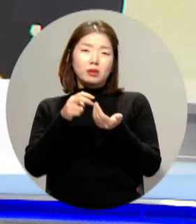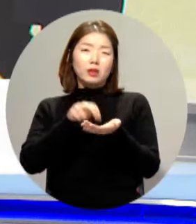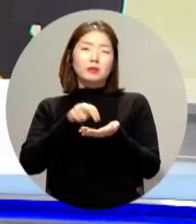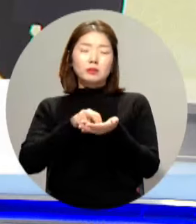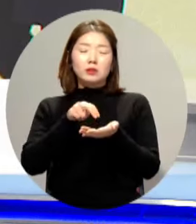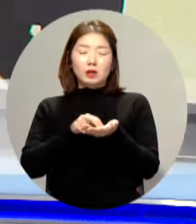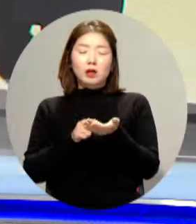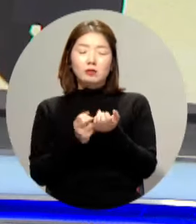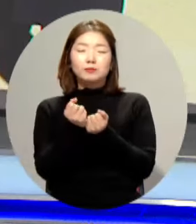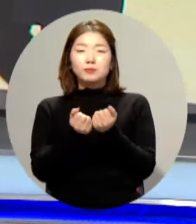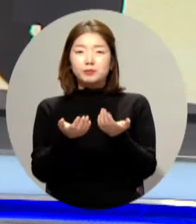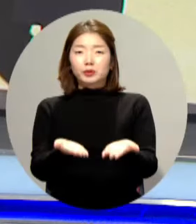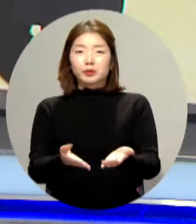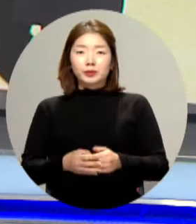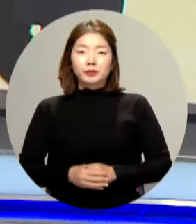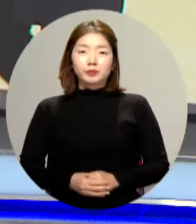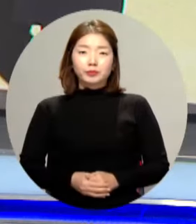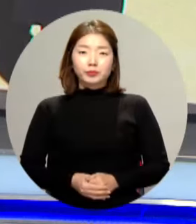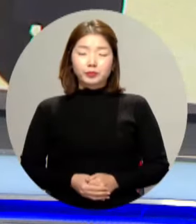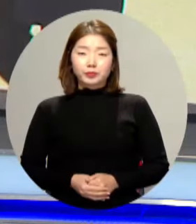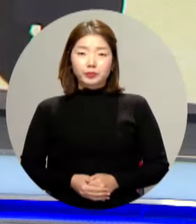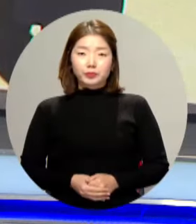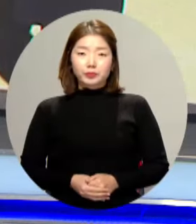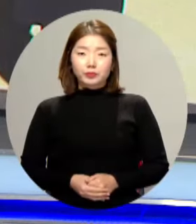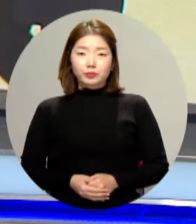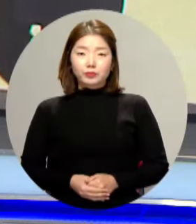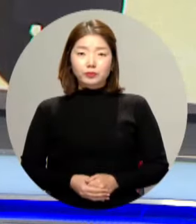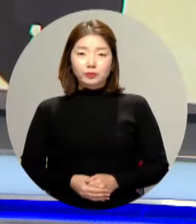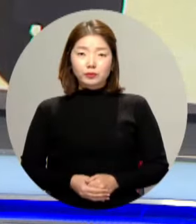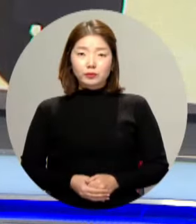있습니다. 강동엽 기자입니다.